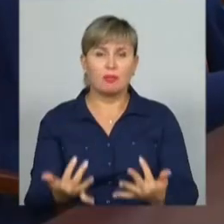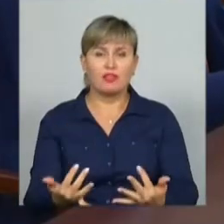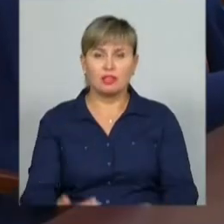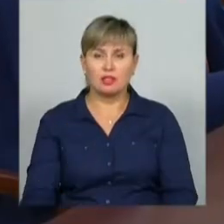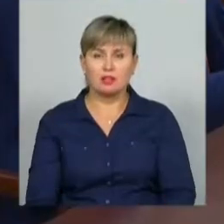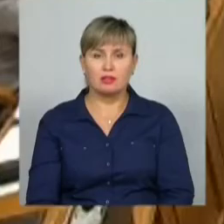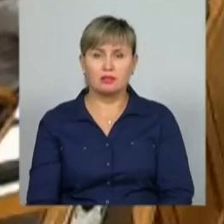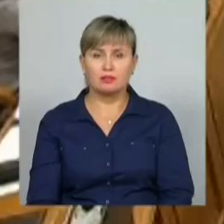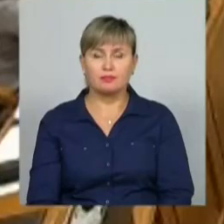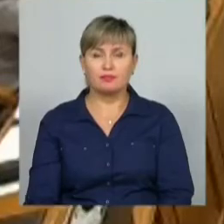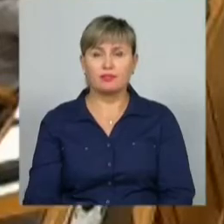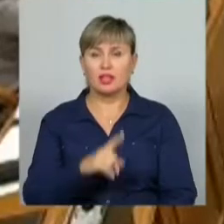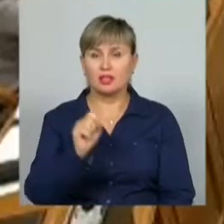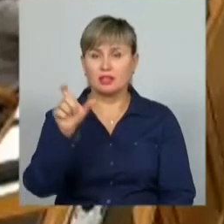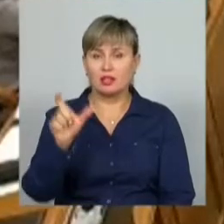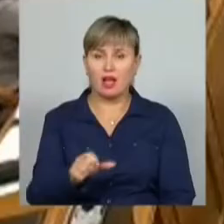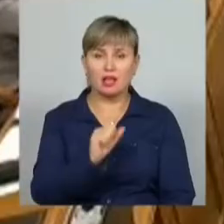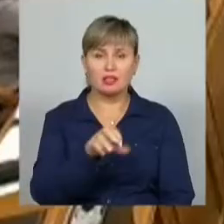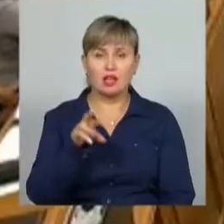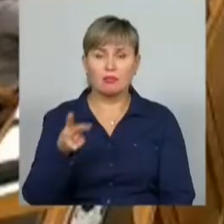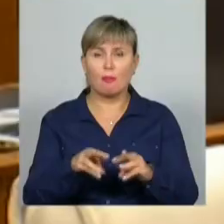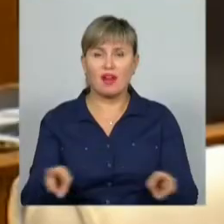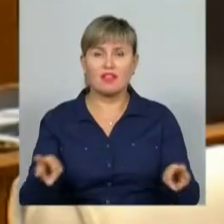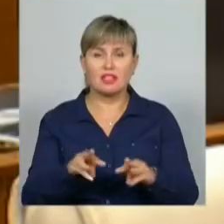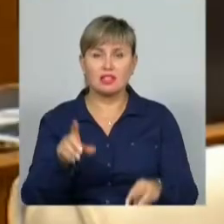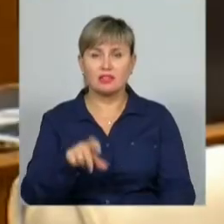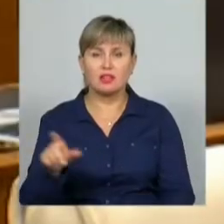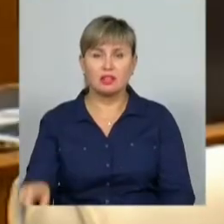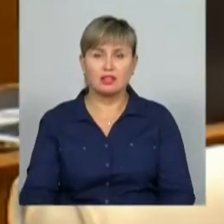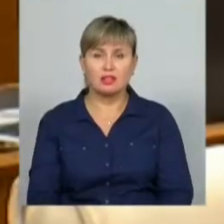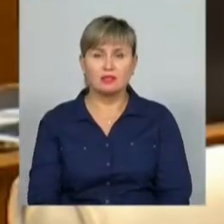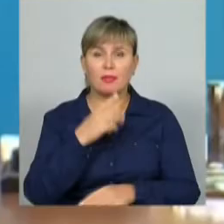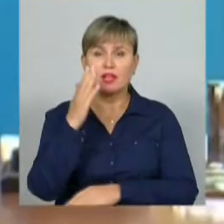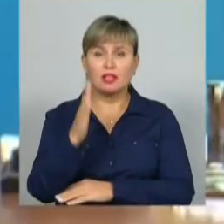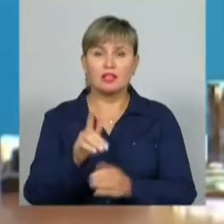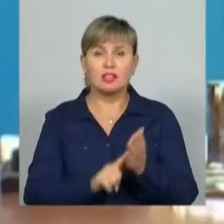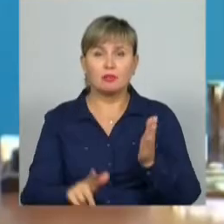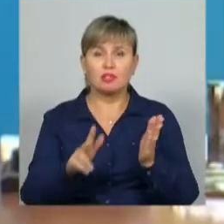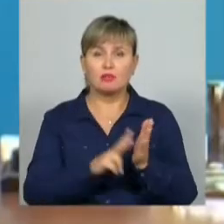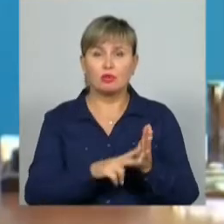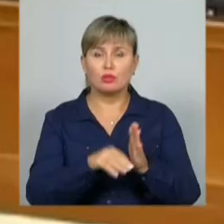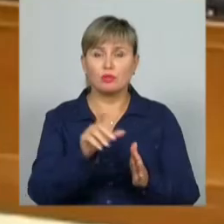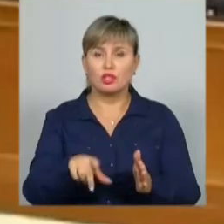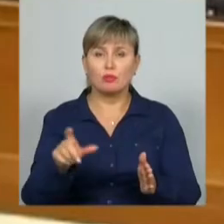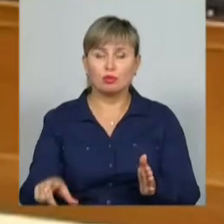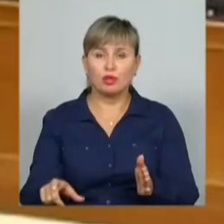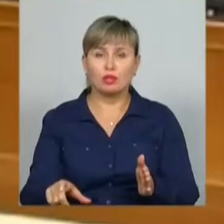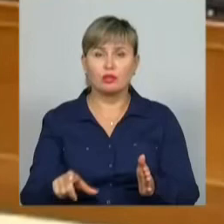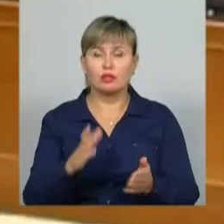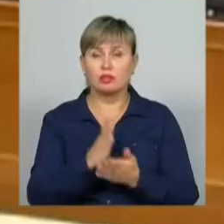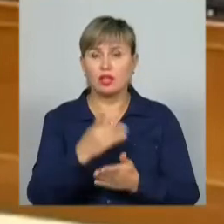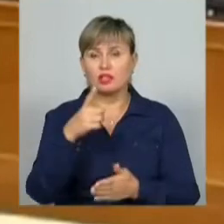за кандидатуру аскара мамина на пост главы правительства по гола проголосовали 78 депутатов а21